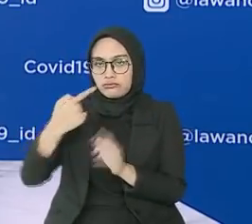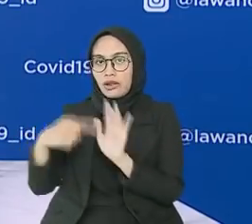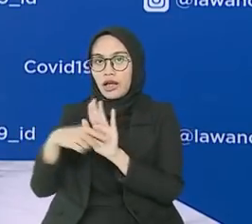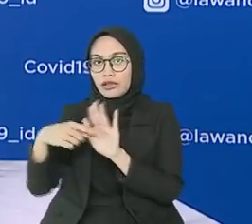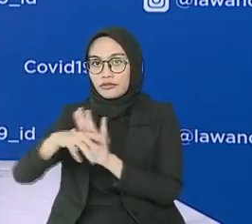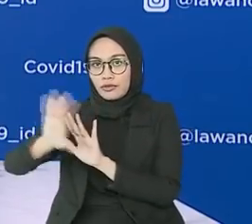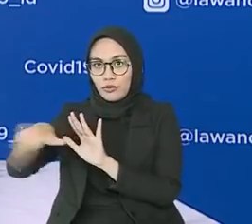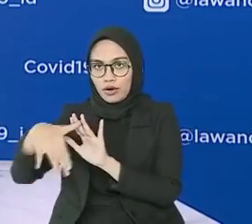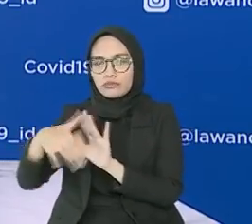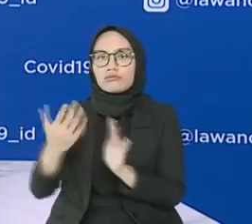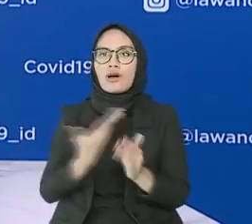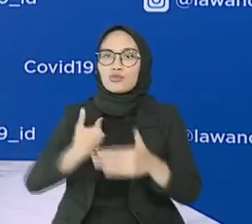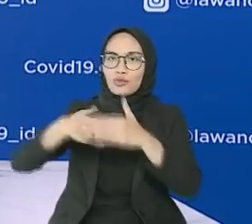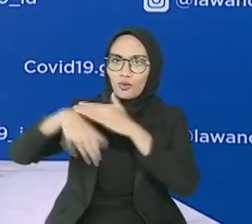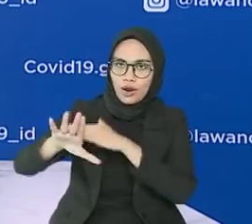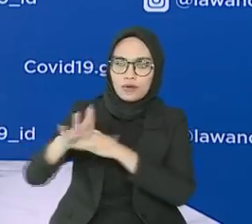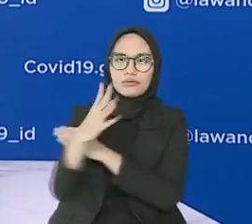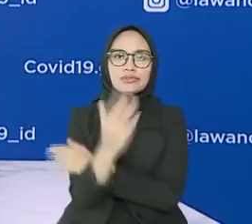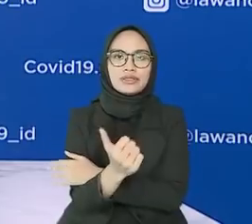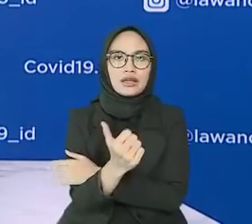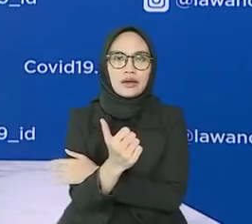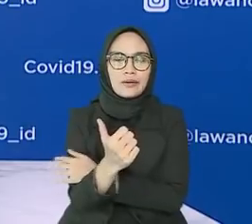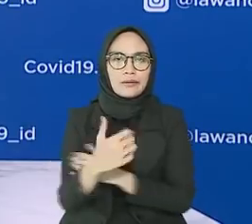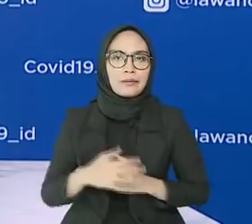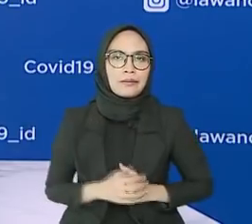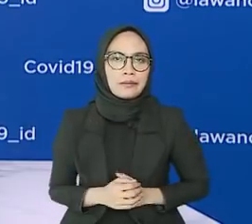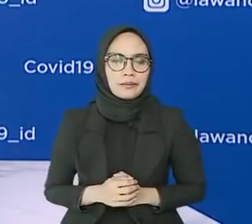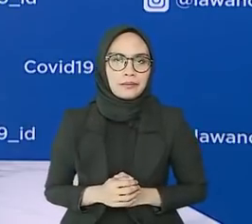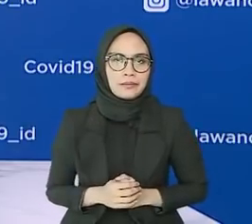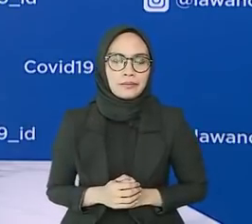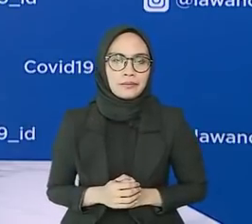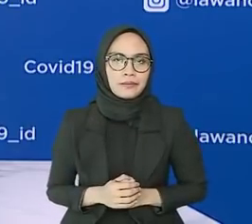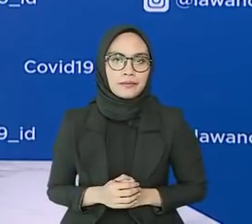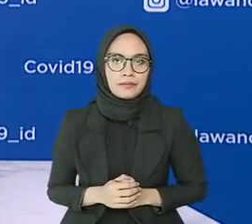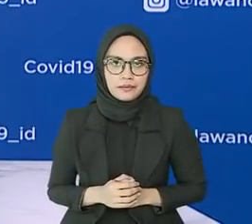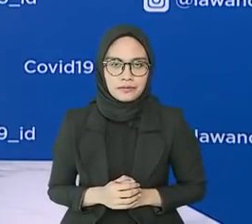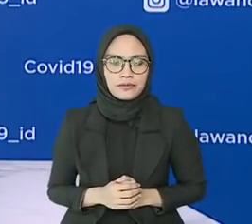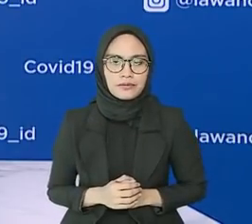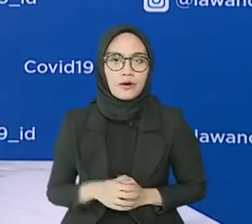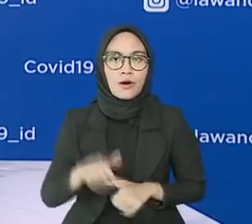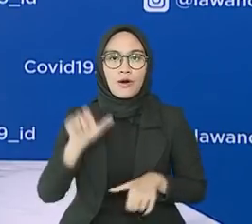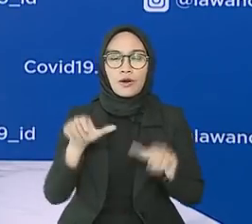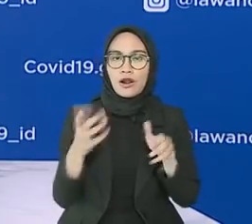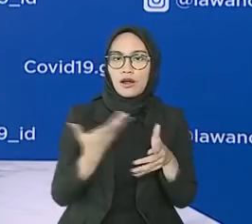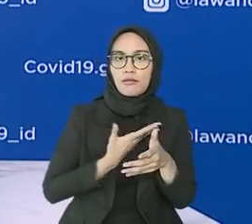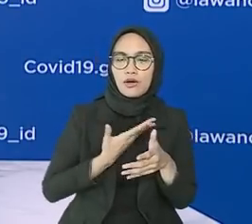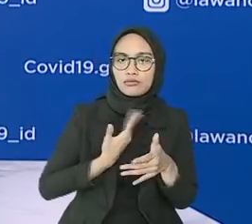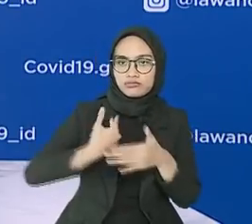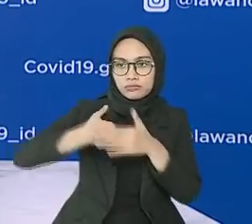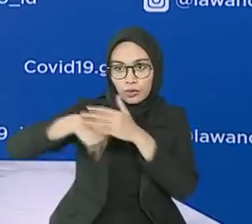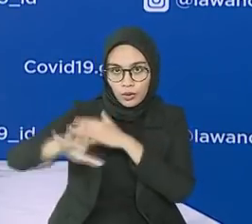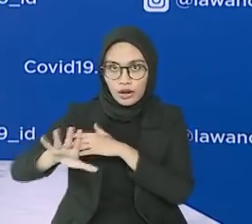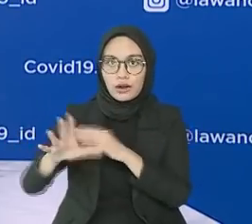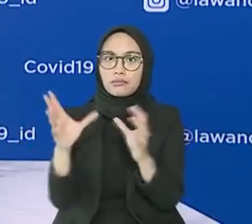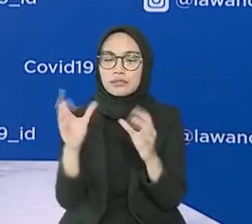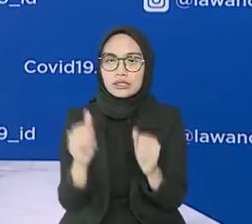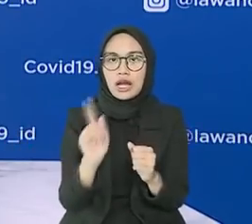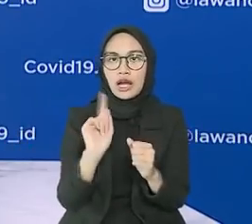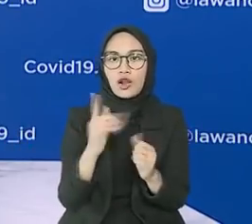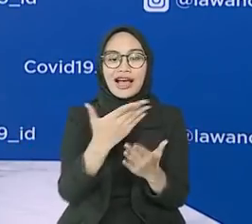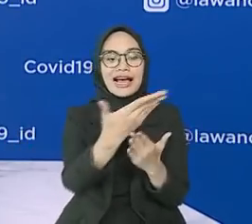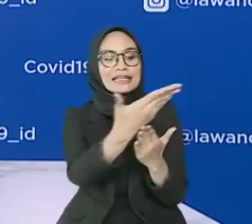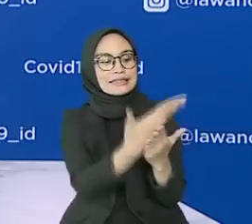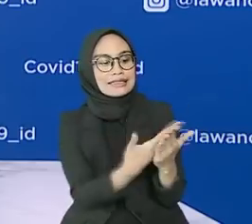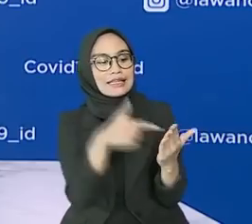negatif. Perlu ditekankan bahwa pelaku perjalanan hanya boleh meninggalkan fasilitas karantina jika hasil